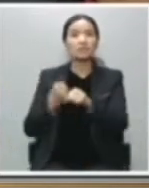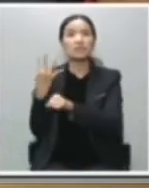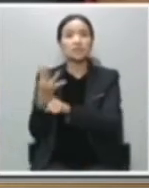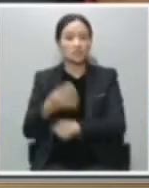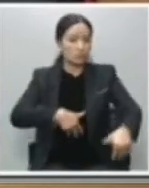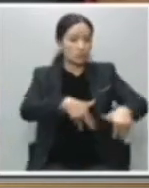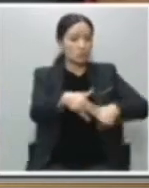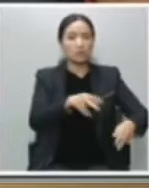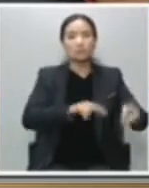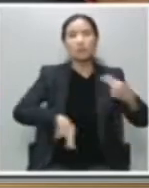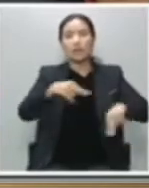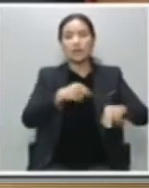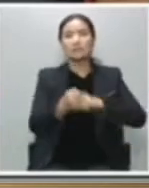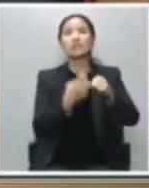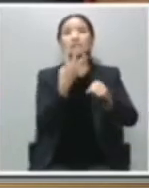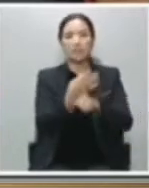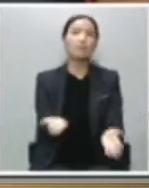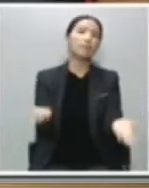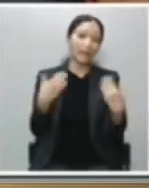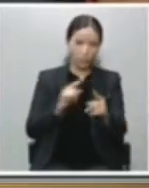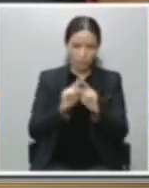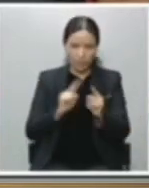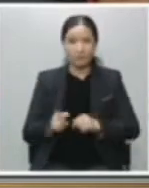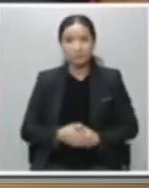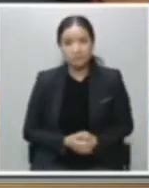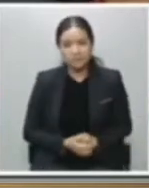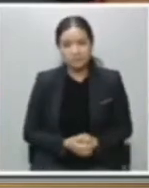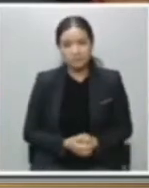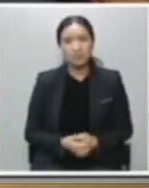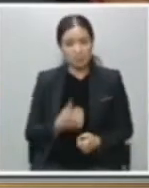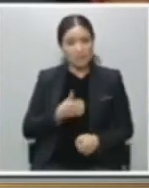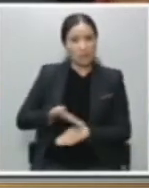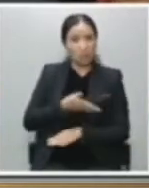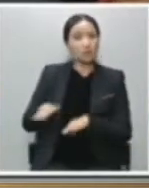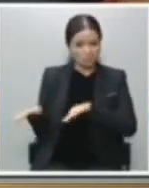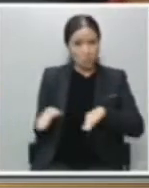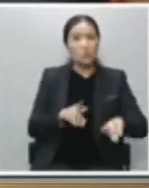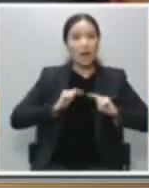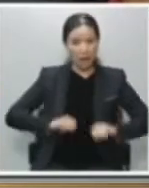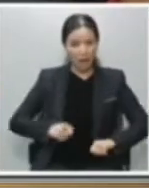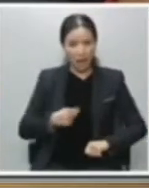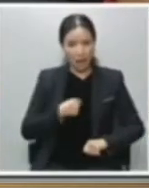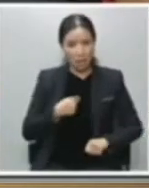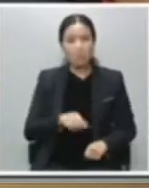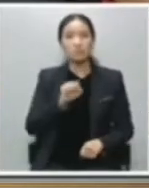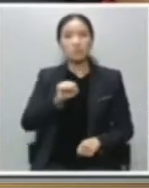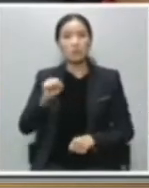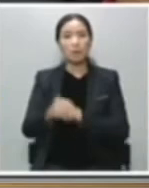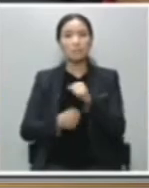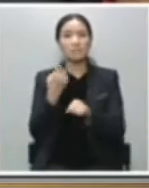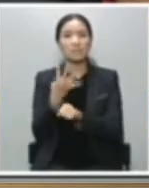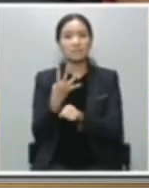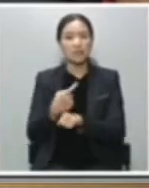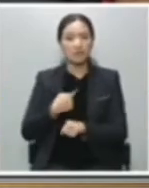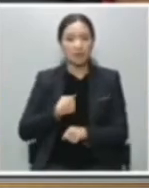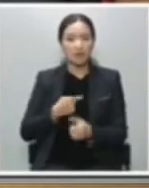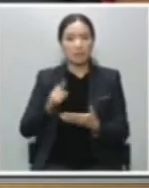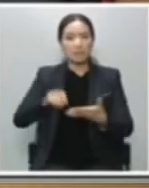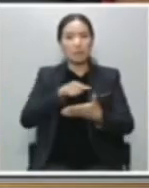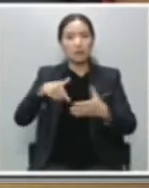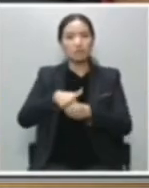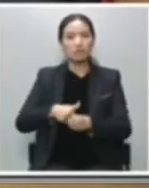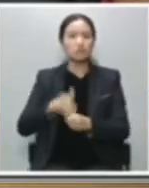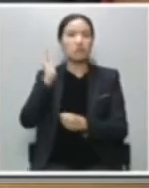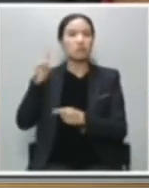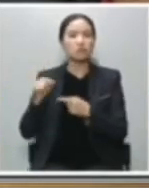4ปีก็มาว่ากันสิมันก็จะได้เตรียมตัวผมเป็นผู้แทน4ปีนี้ไม่ต้องหาเสียงต่อ